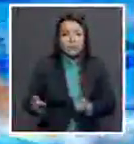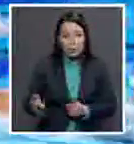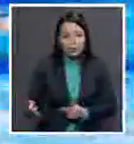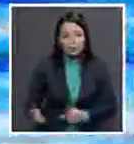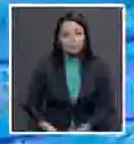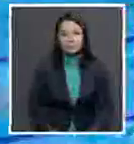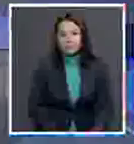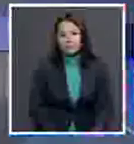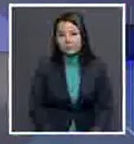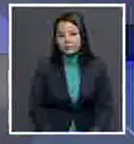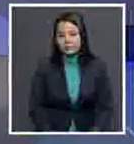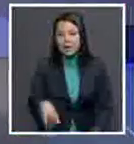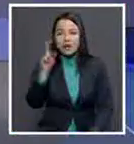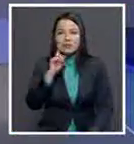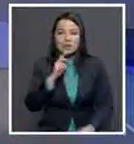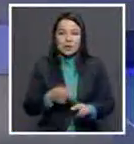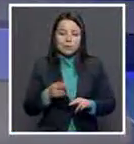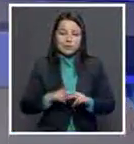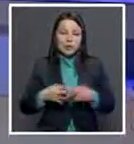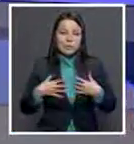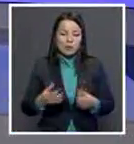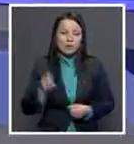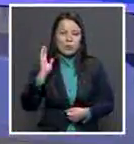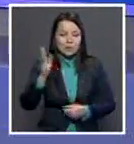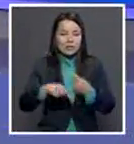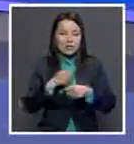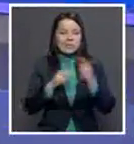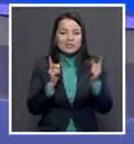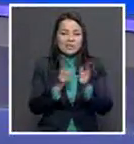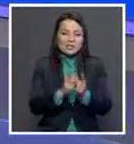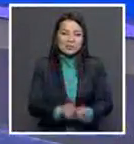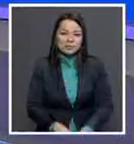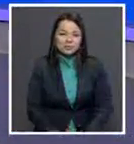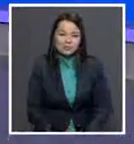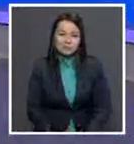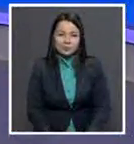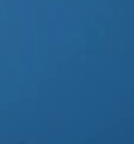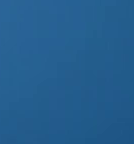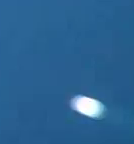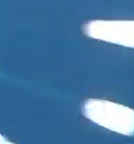дайындалуда. Әзірге осы, кешкі ақпарат сағат 8-де. Жаңалықтыңыздер.